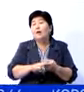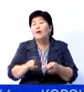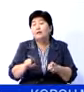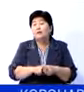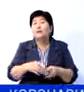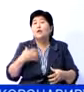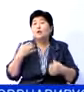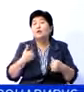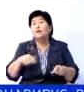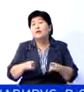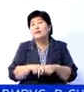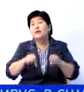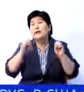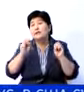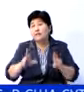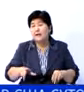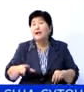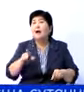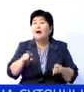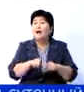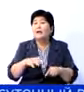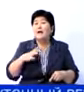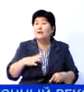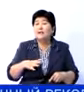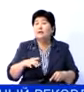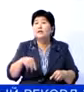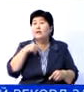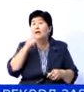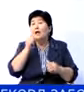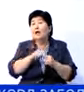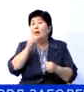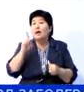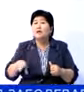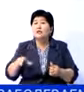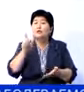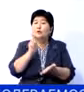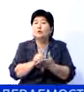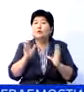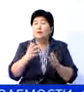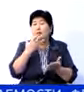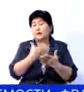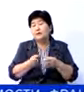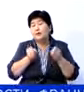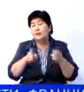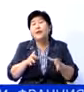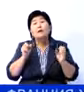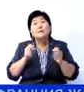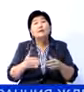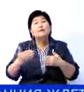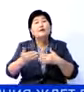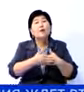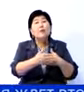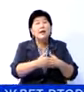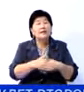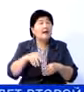тревожит и меня как специалиста она не терпит беспечности каждый должен сейчас позаботиться о своей безопасности и безопасности ближнего